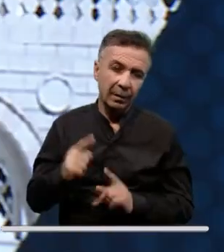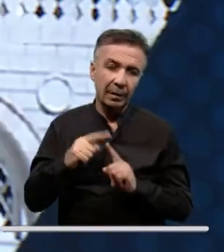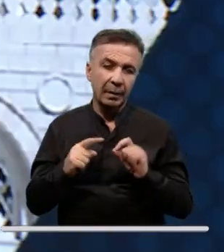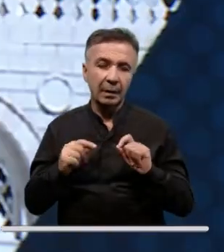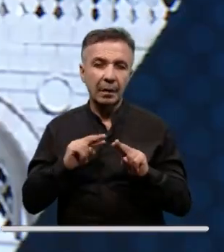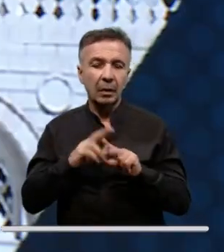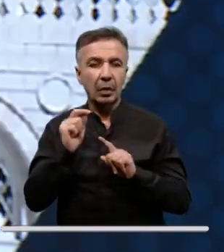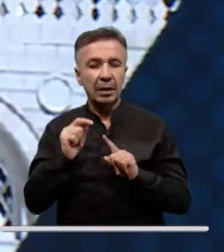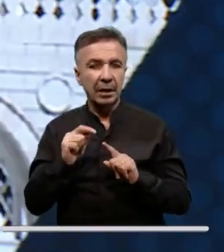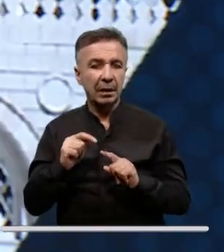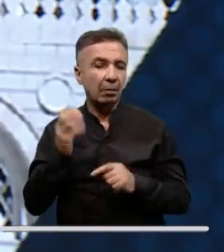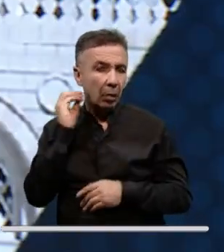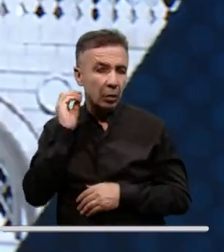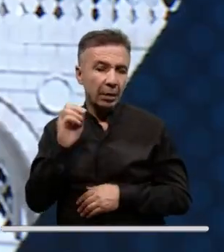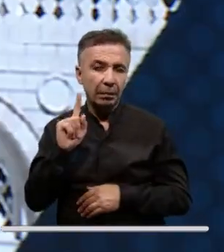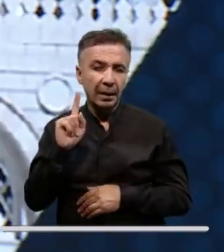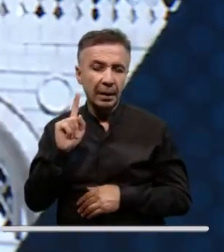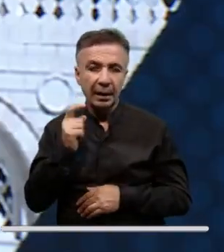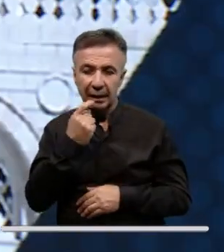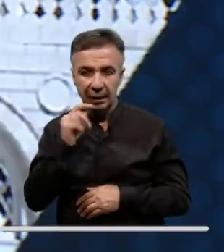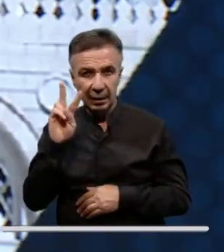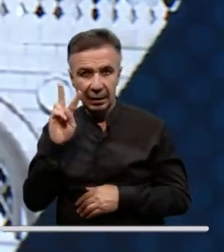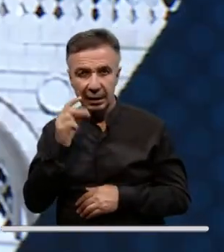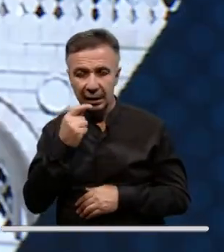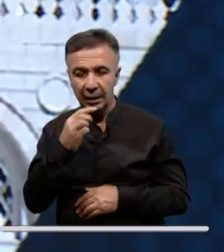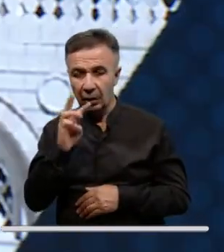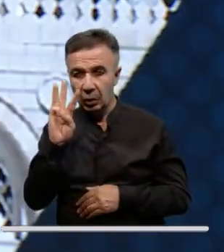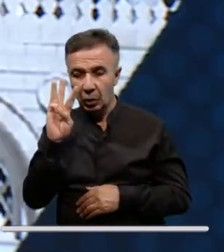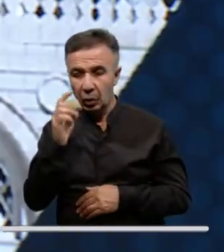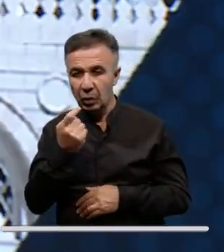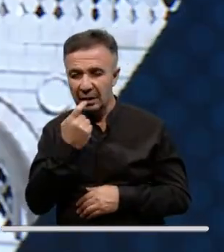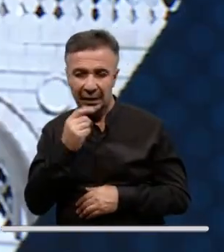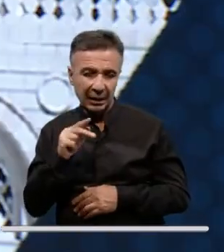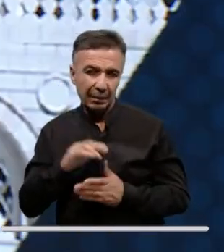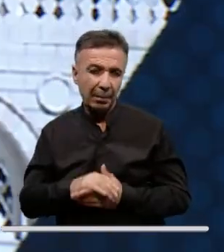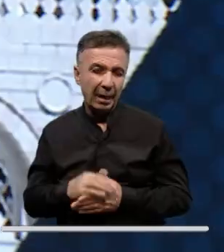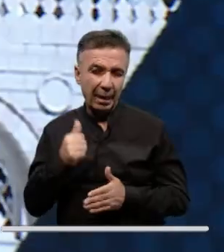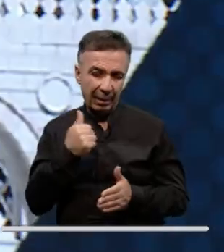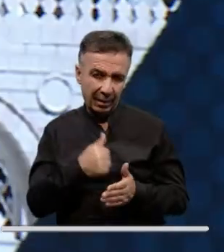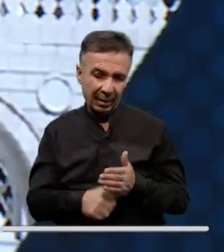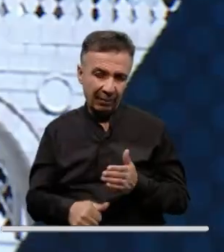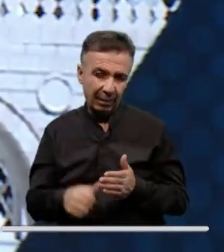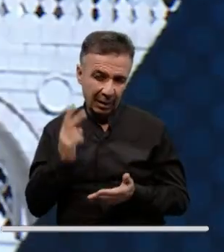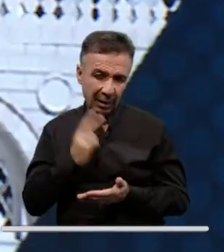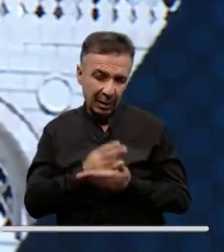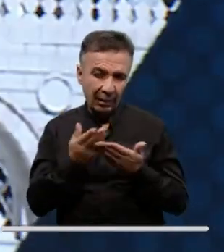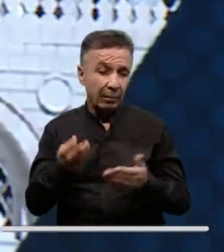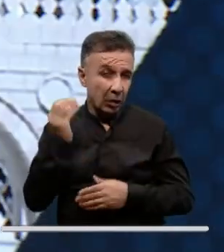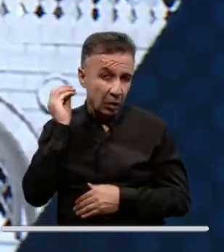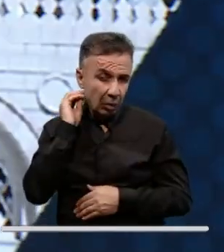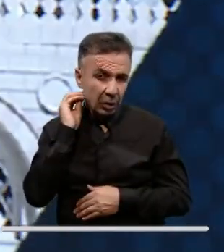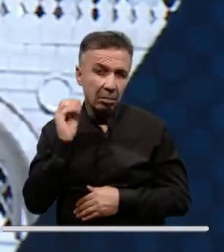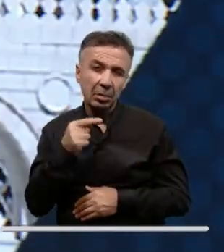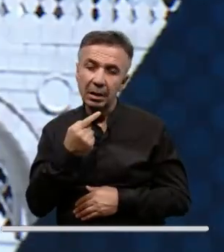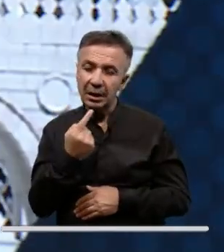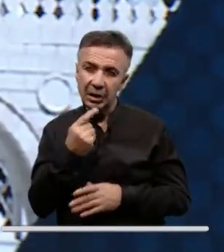Eee ve 1 yıl 2 yıl 3 yıl Eee ileriye doğru belli bir takvime bağlanmış olan borçlar ya da Beyefendinin